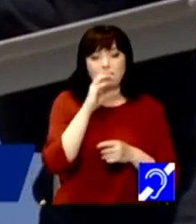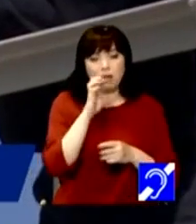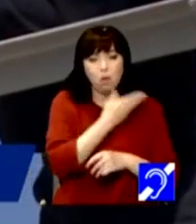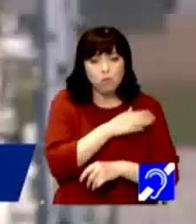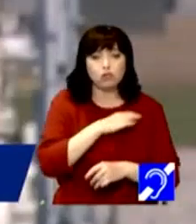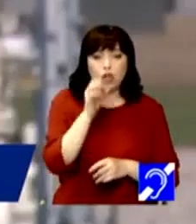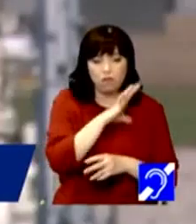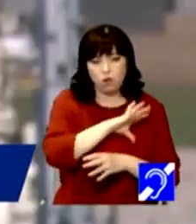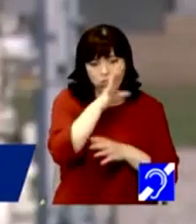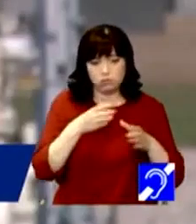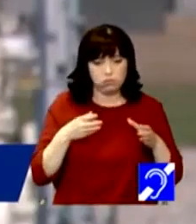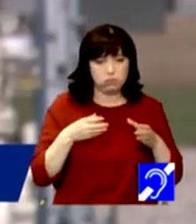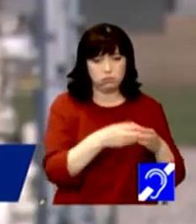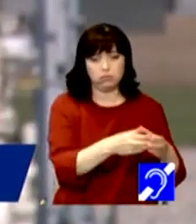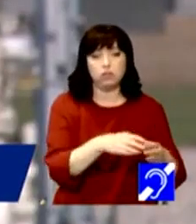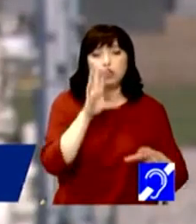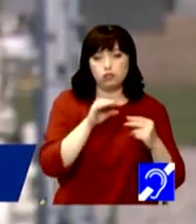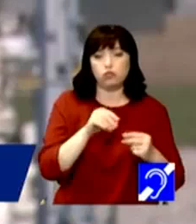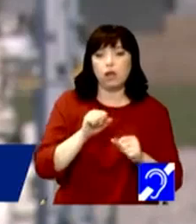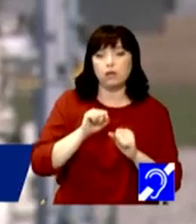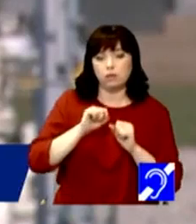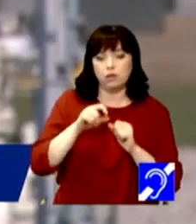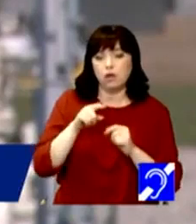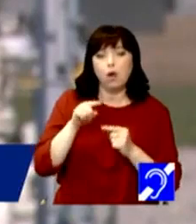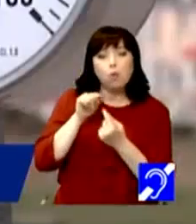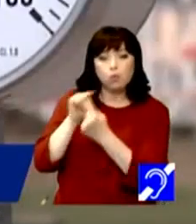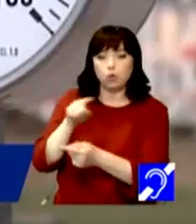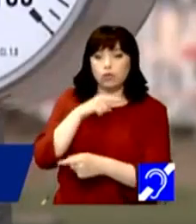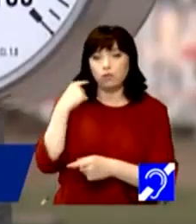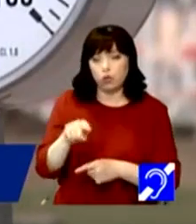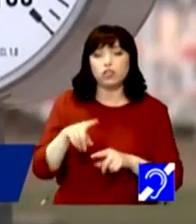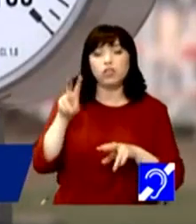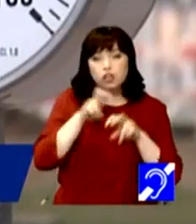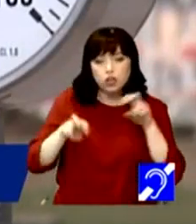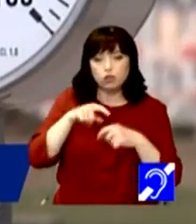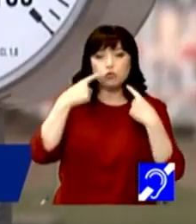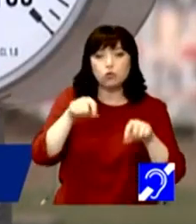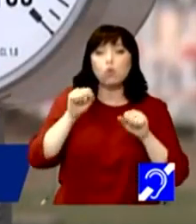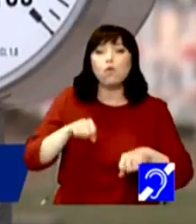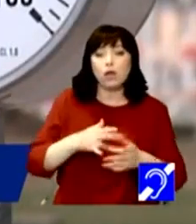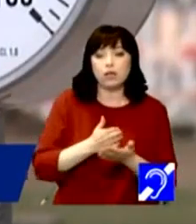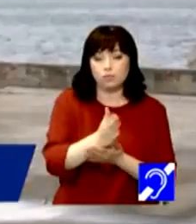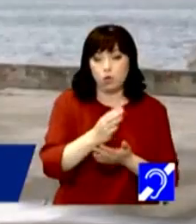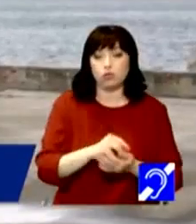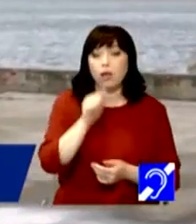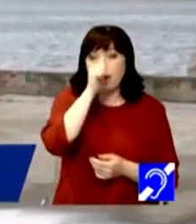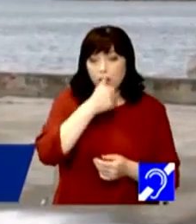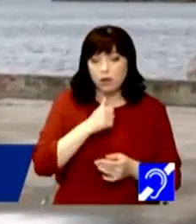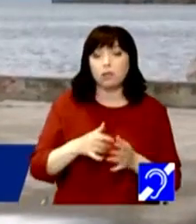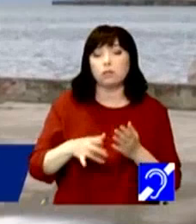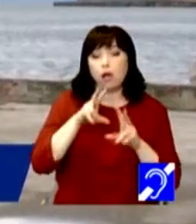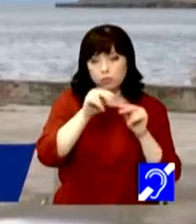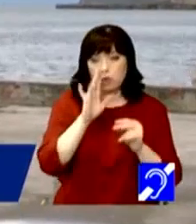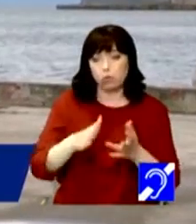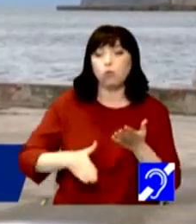s-au solidarizat căutând în prezent soluții pentru a se dezice într-un timp cât mai scurt de resursele energetice rusești. Grecia a promis să ajute